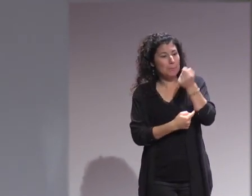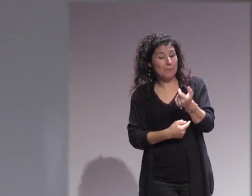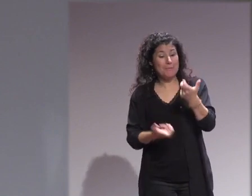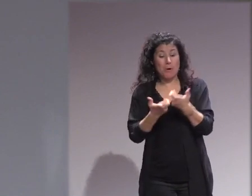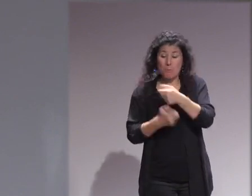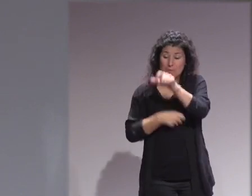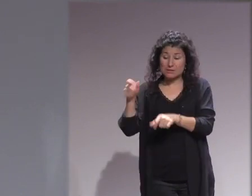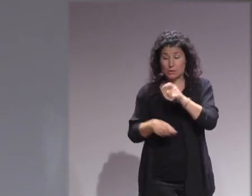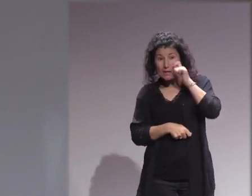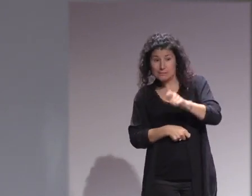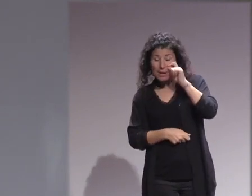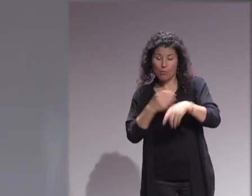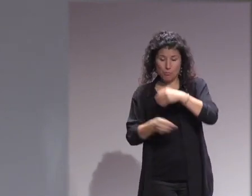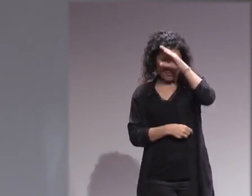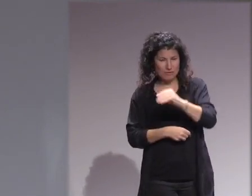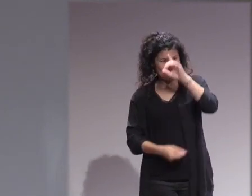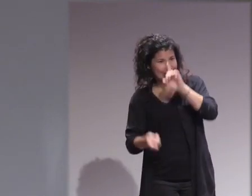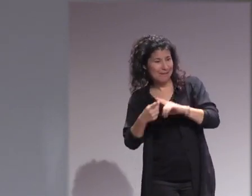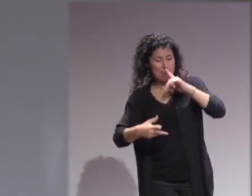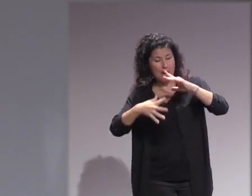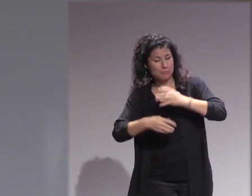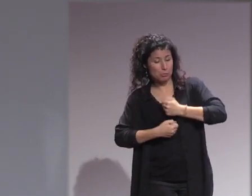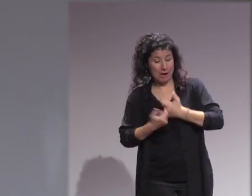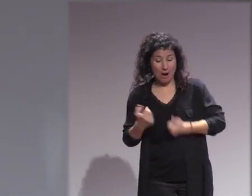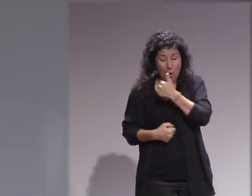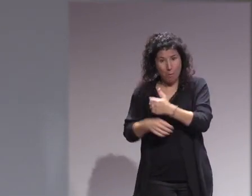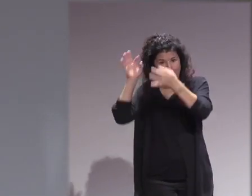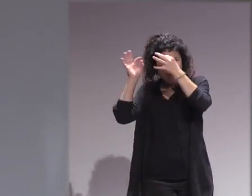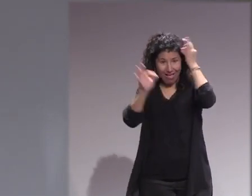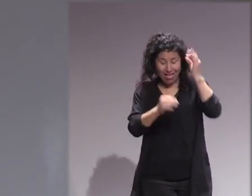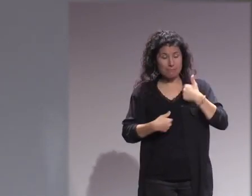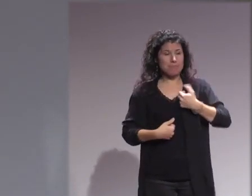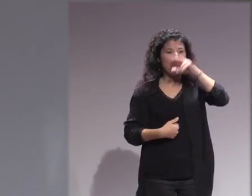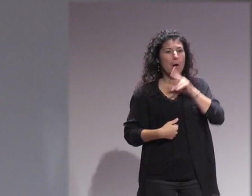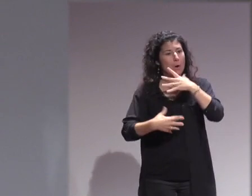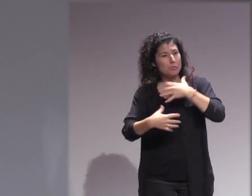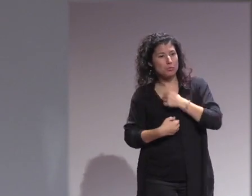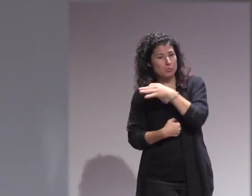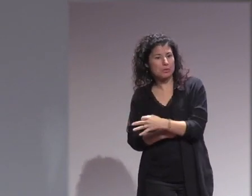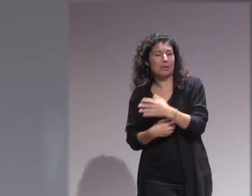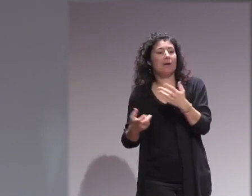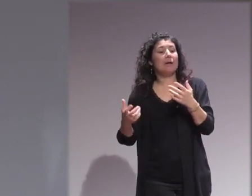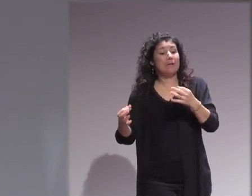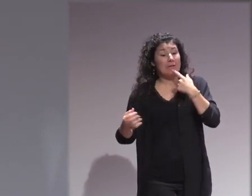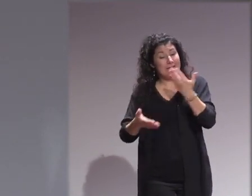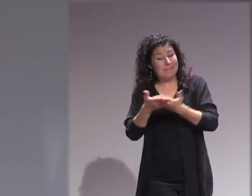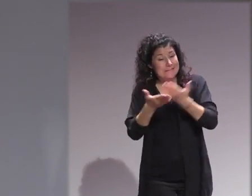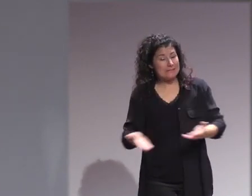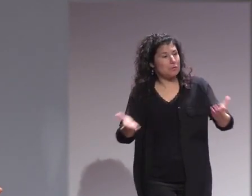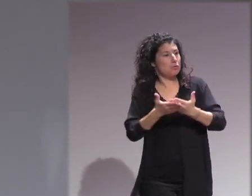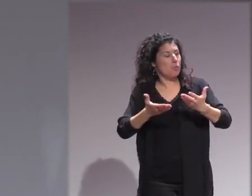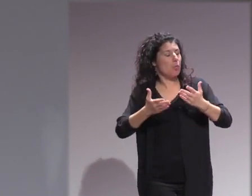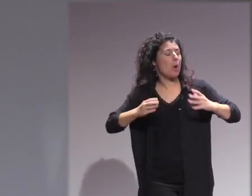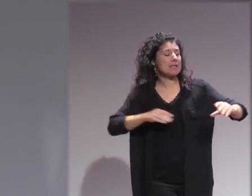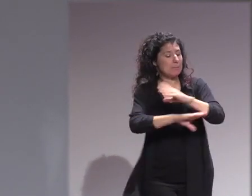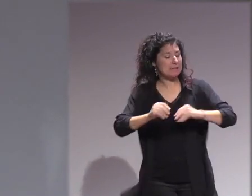des parents adoptants, qui ont donc aussi leur propre agenda dans la façon dont l'adoption est représentée, ou tout simplement dans le fait d'aborder le sujet dans l'espace public pour aussi